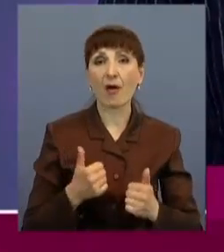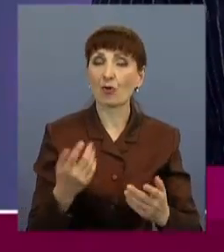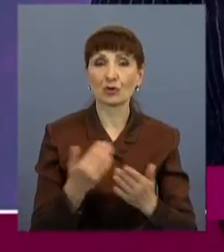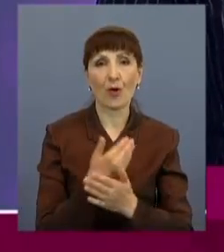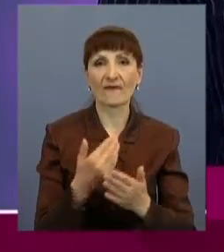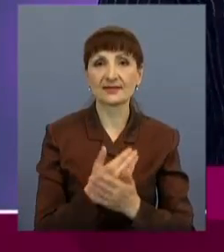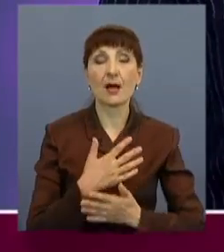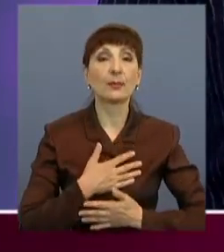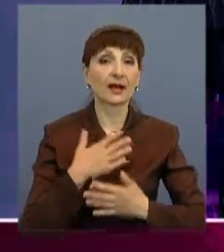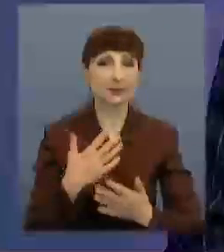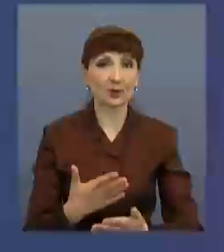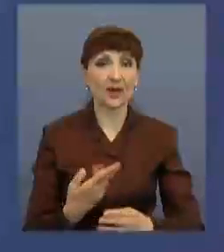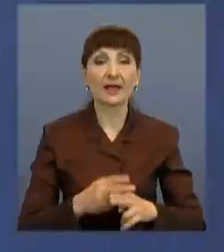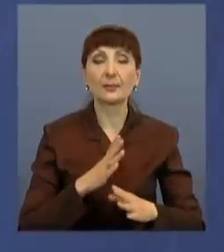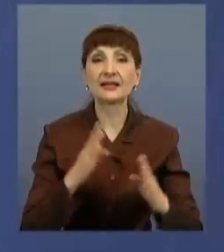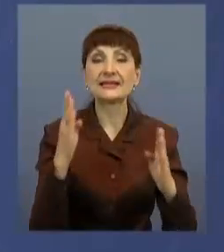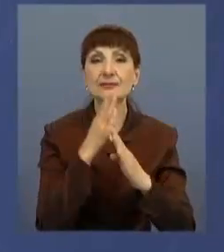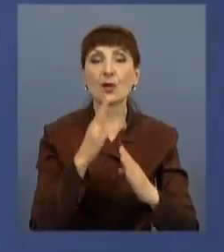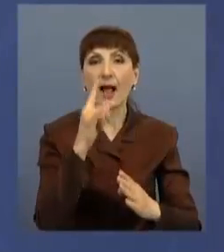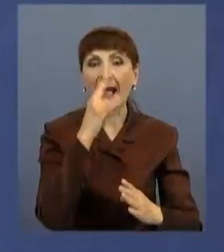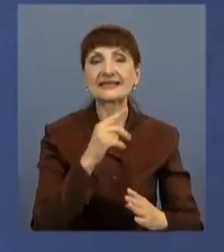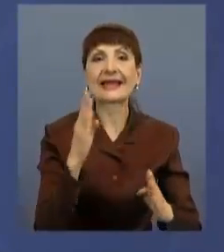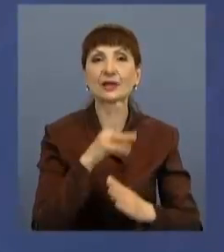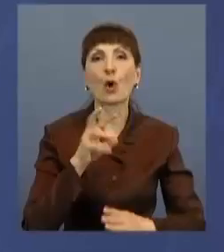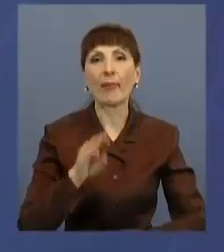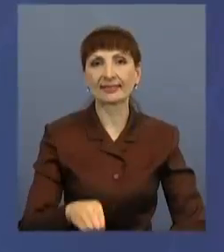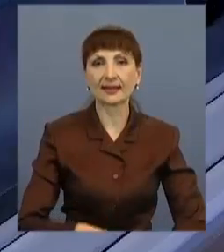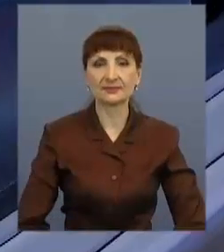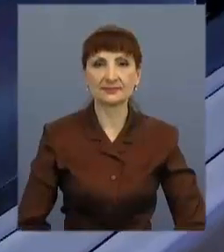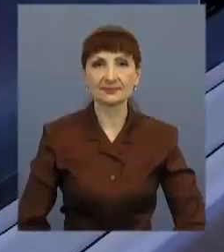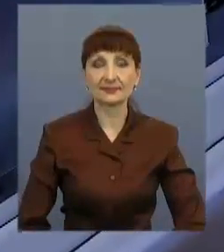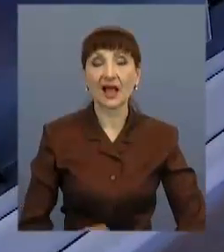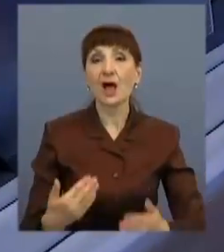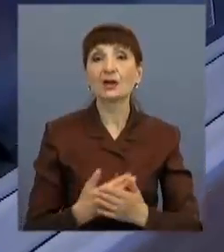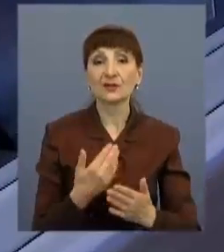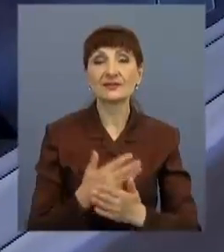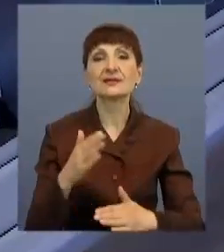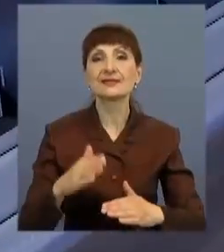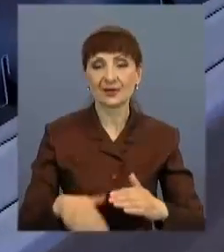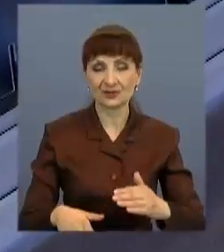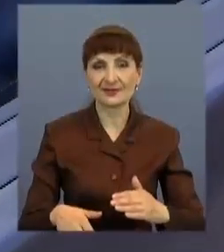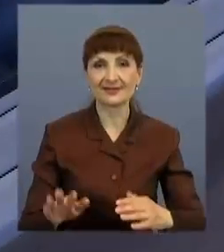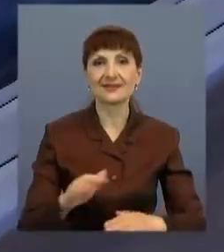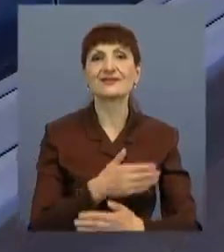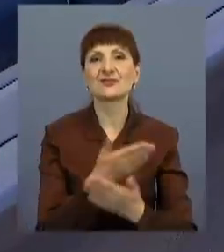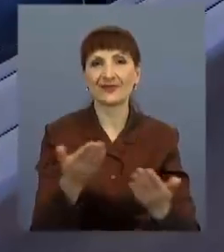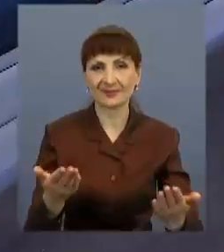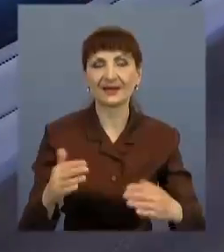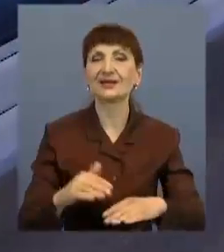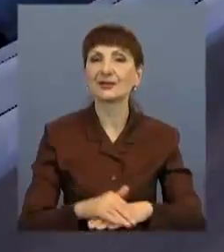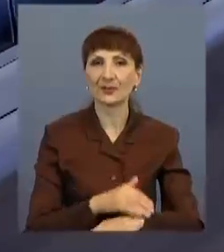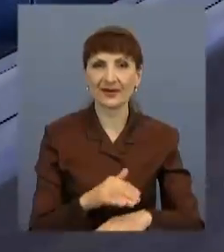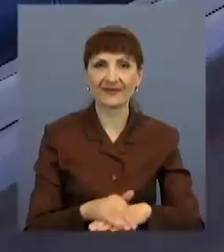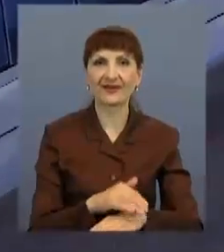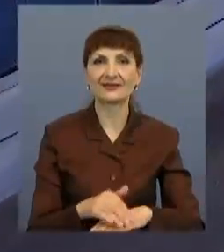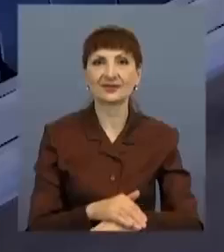новость. Благодарю. Это был синоптик «Казгидромета» с прогнозом погоды. Такова информационная картина этого дня. Все наши новости вы